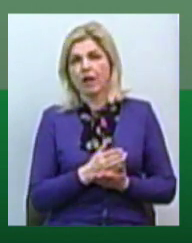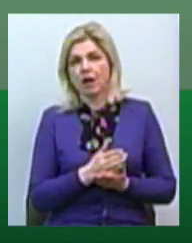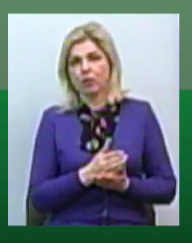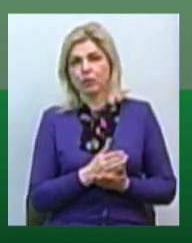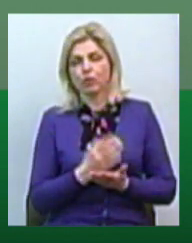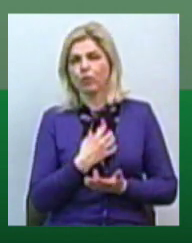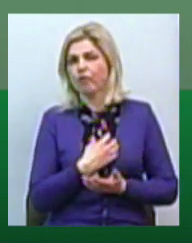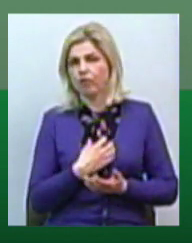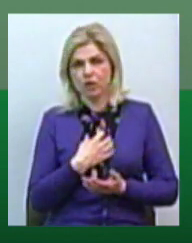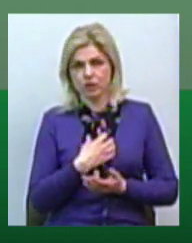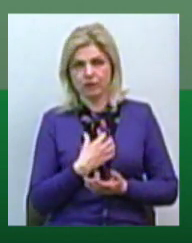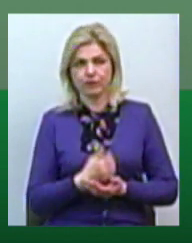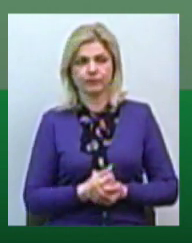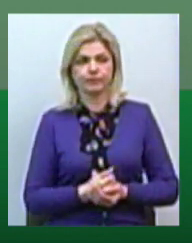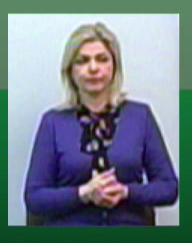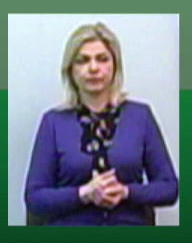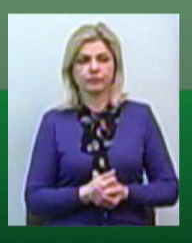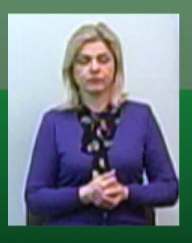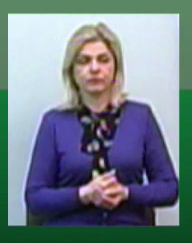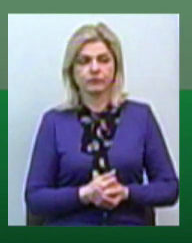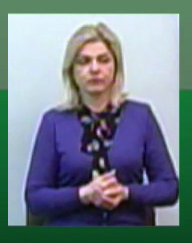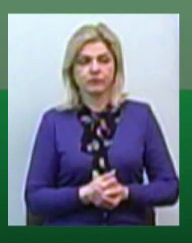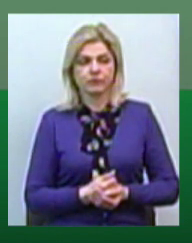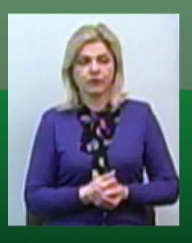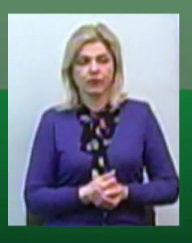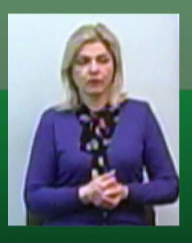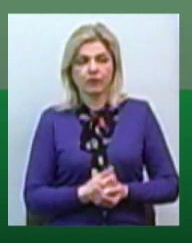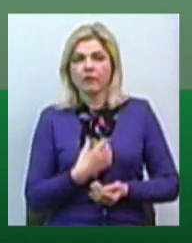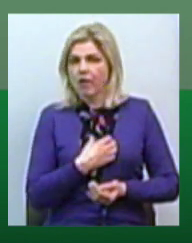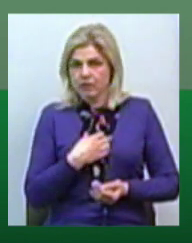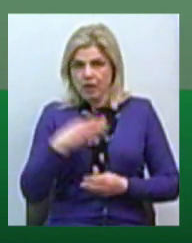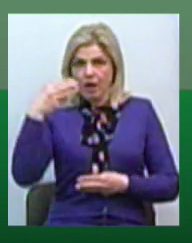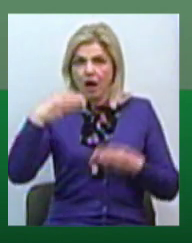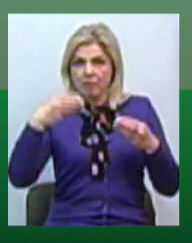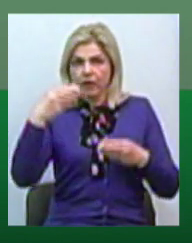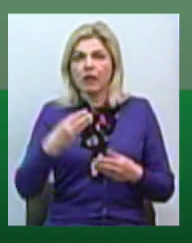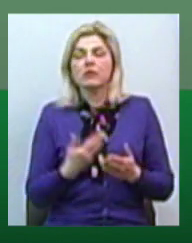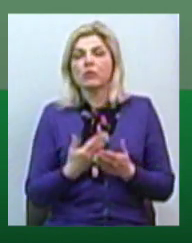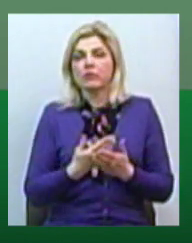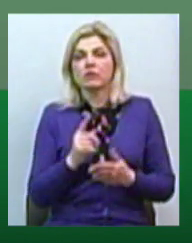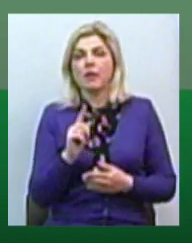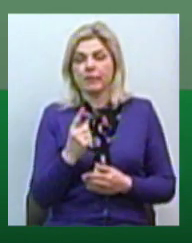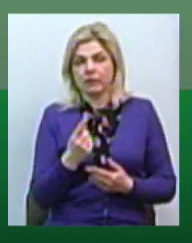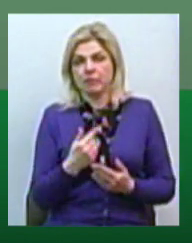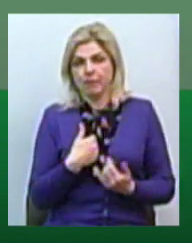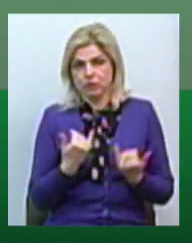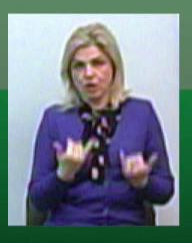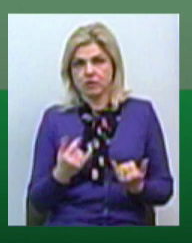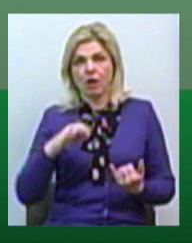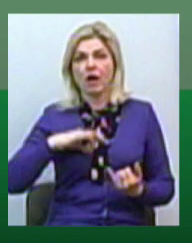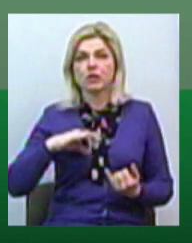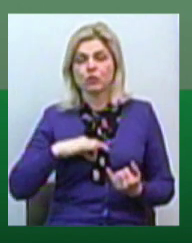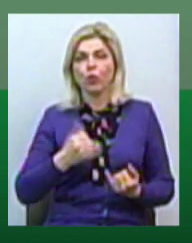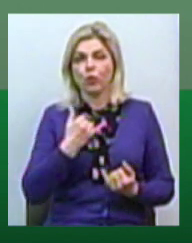відіграють дуже таку важливу роль, тому що, ну, наприклад, ми зараз користуємося, у нас